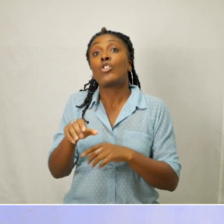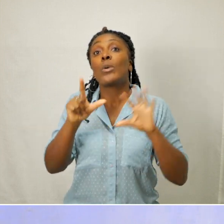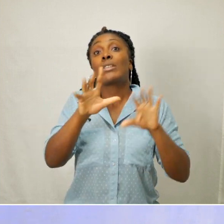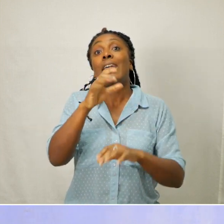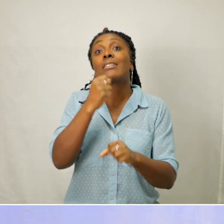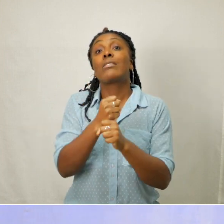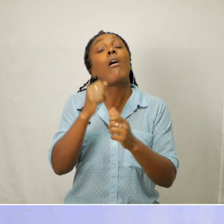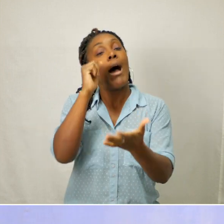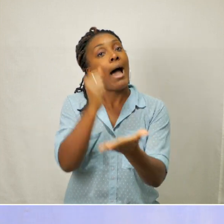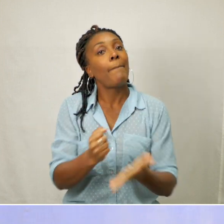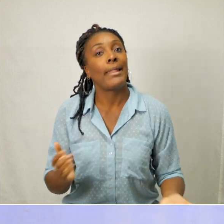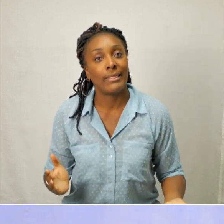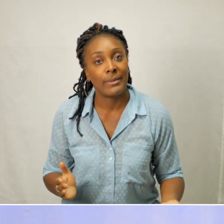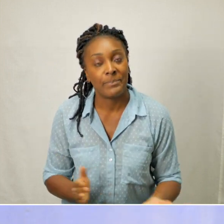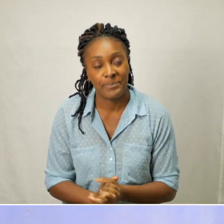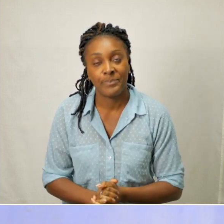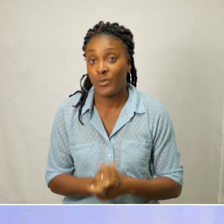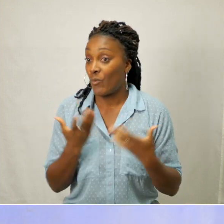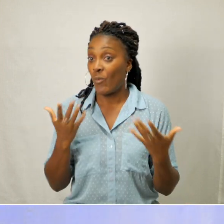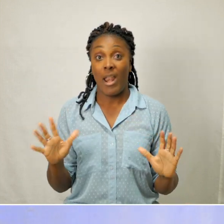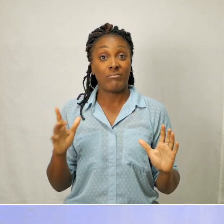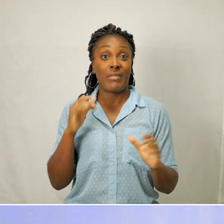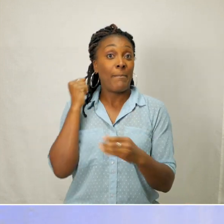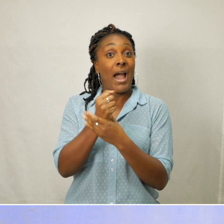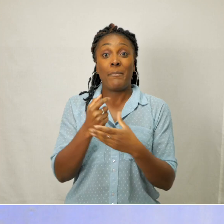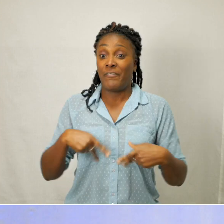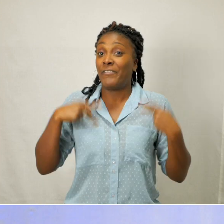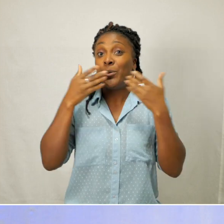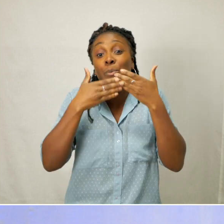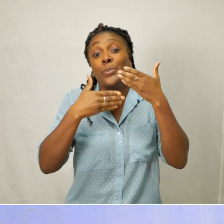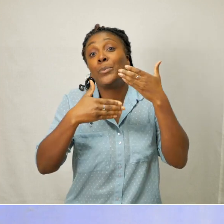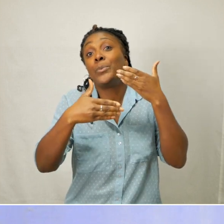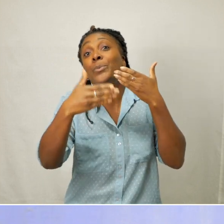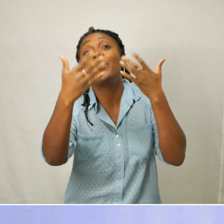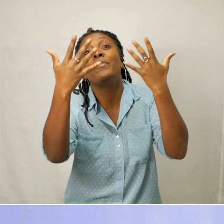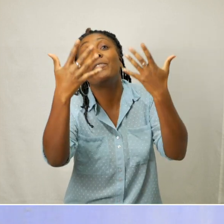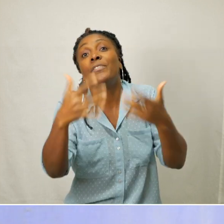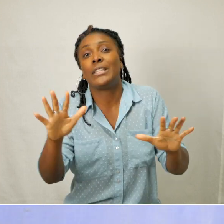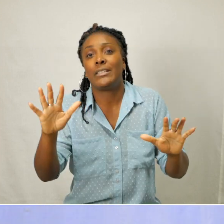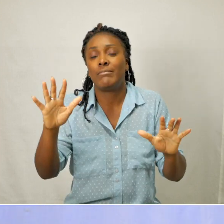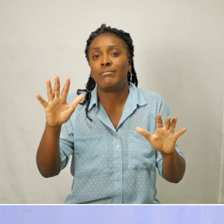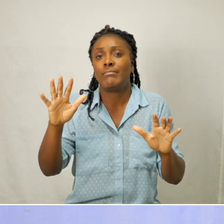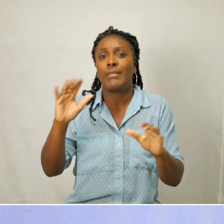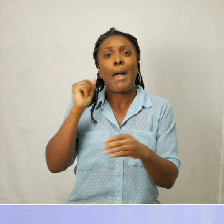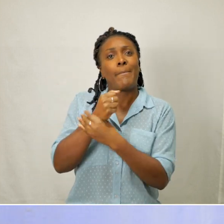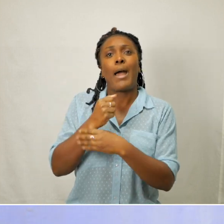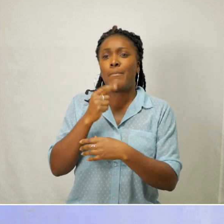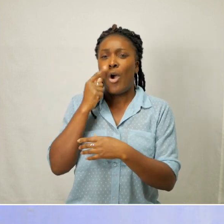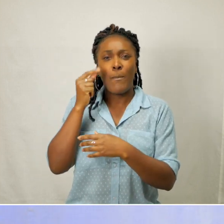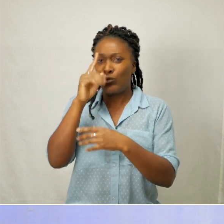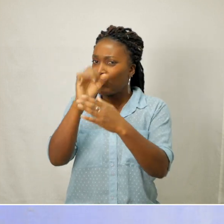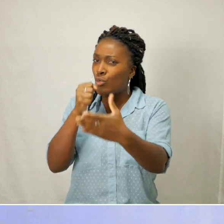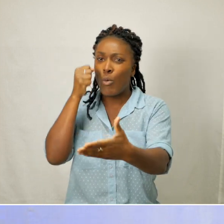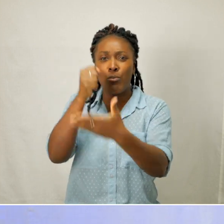ans. Amen. On arrive à la fin de la vie d'Abraham et cet homme-là, c'était un homme qui était visionnaire, qui allait